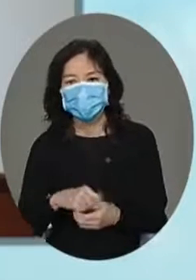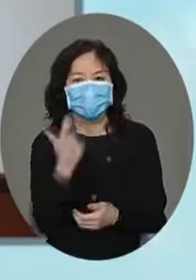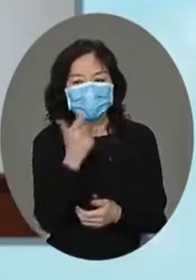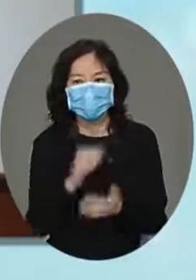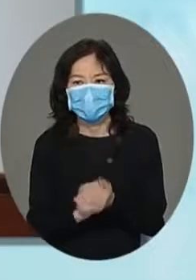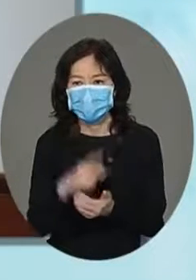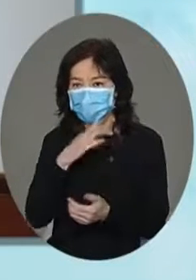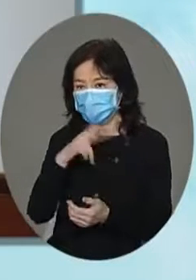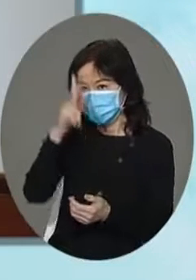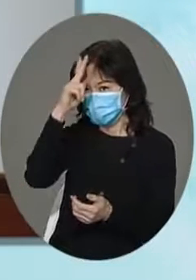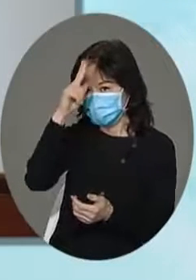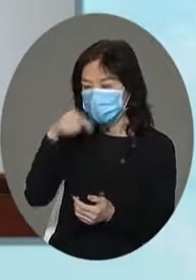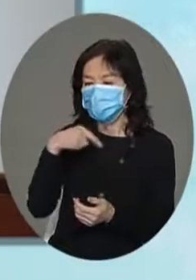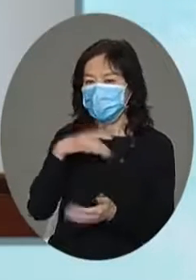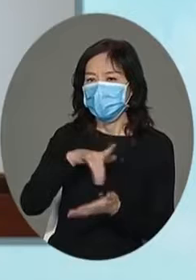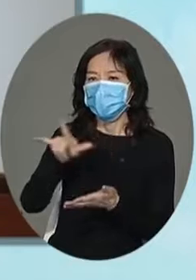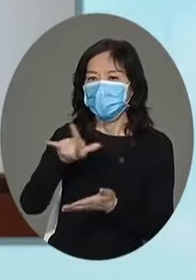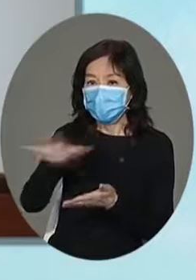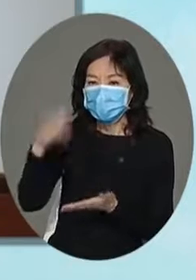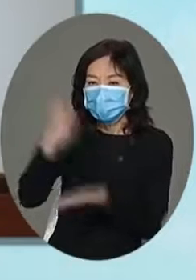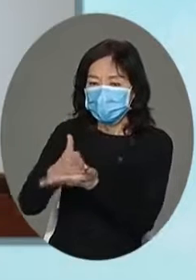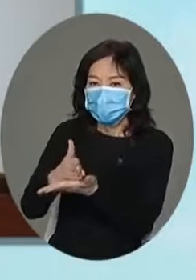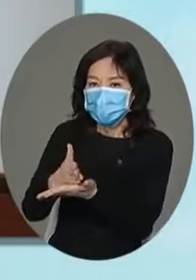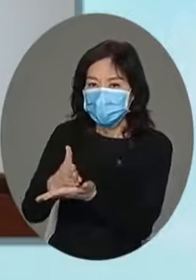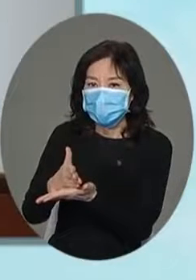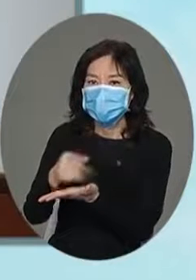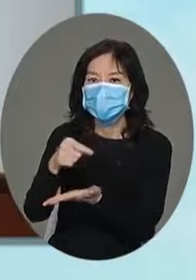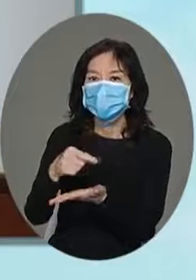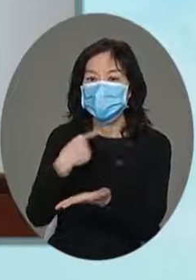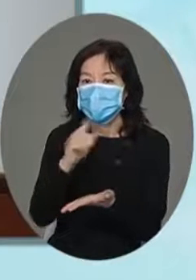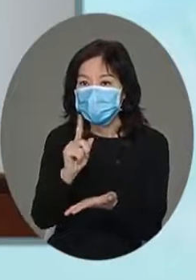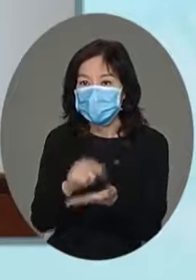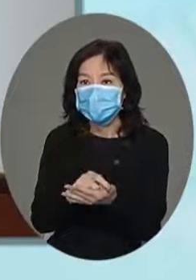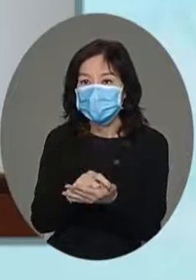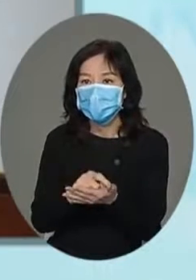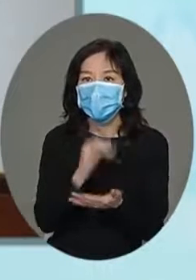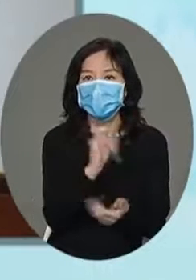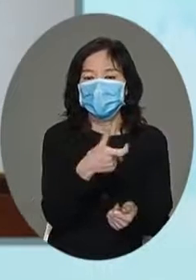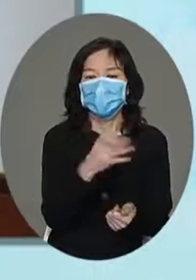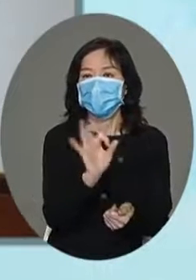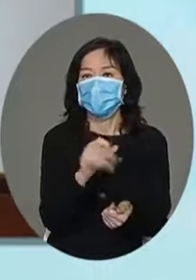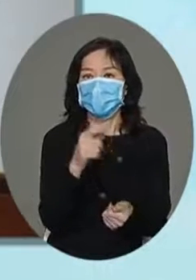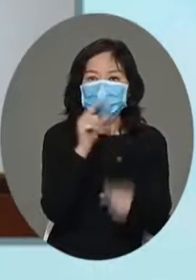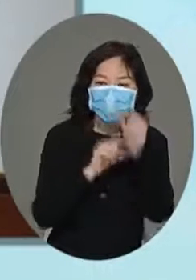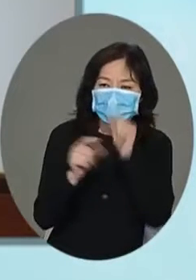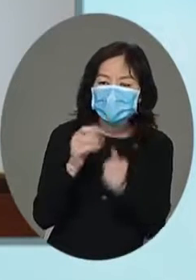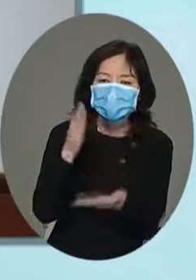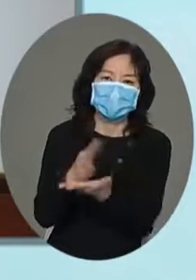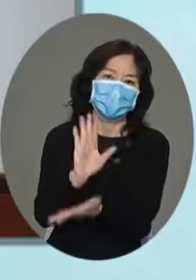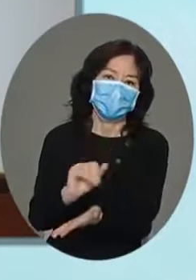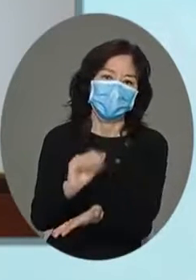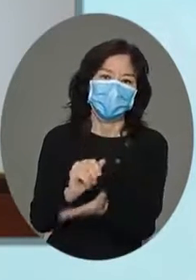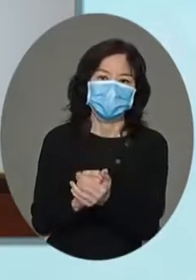果政府是要不讓你出境的話，他只要用你沒有交罰款作為理由都可以不讓你出